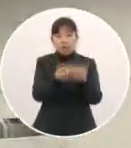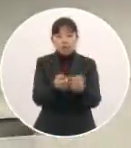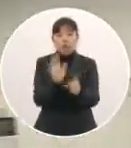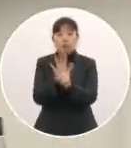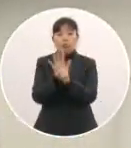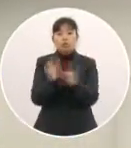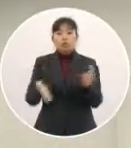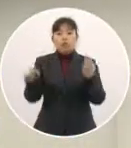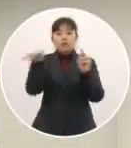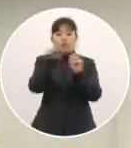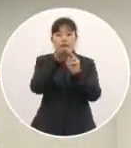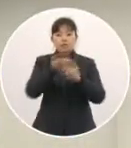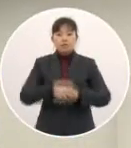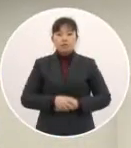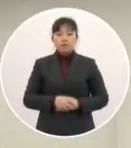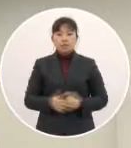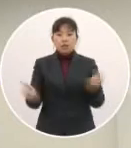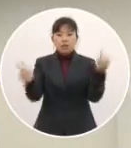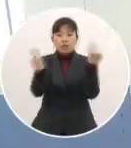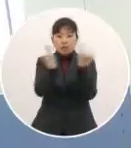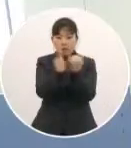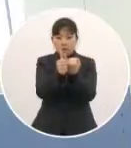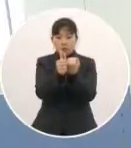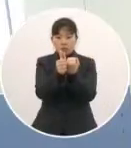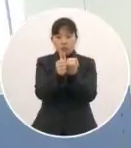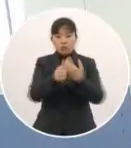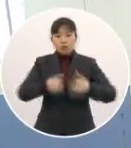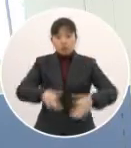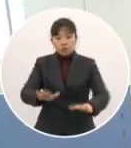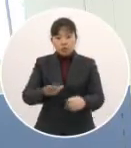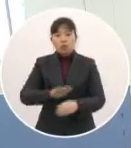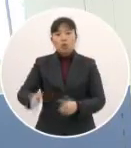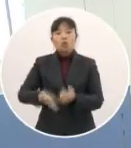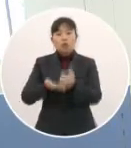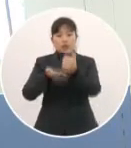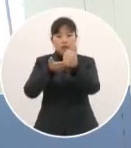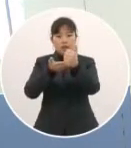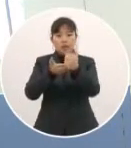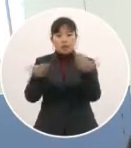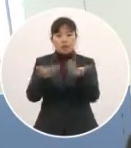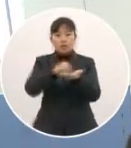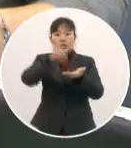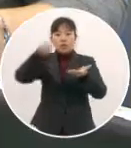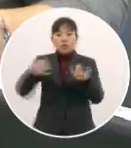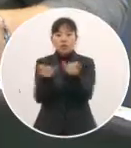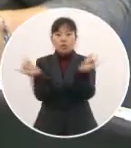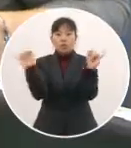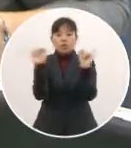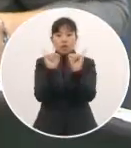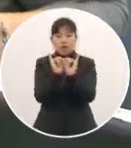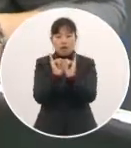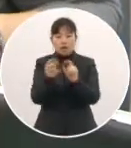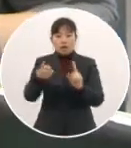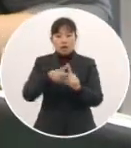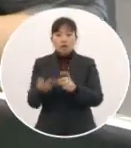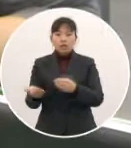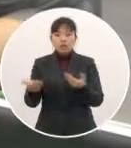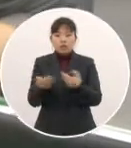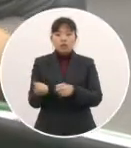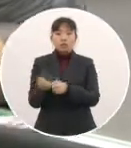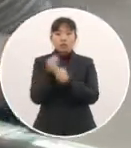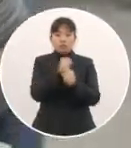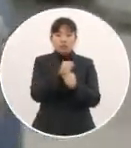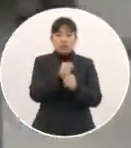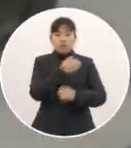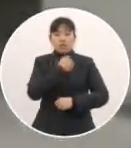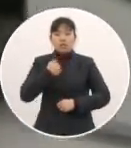ターだよ。結婚や出産、子育てなどで仕事を辞めた女性が再就職できるように